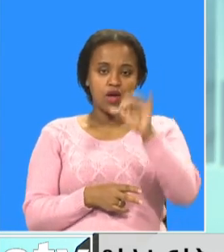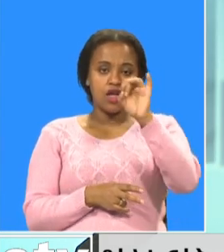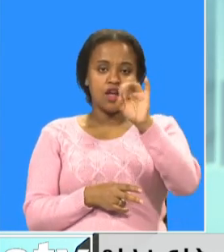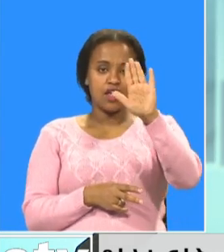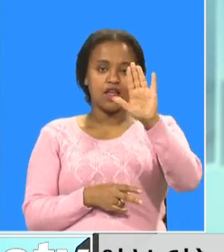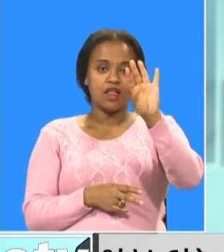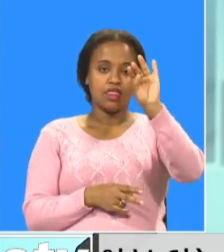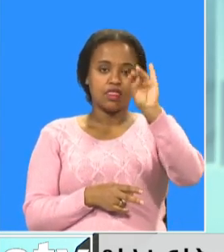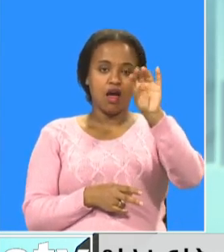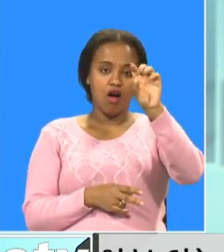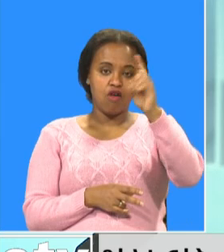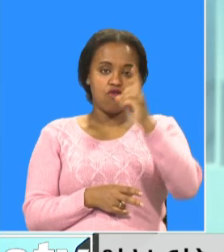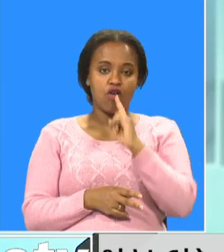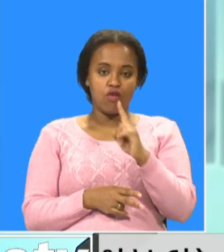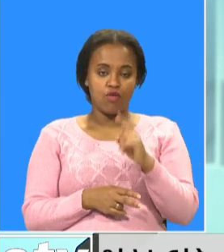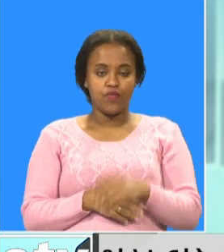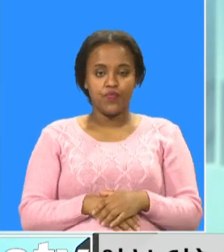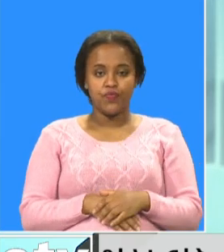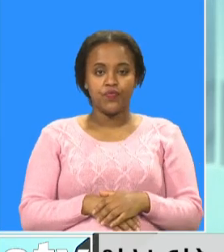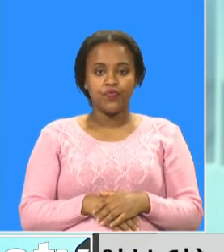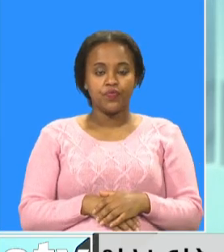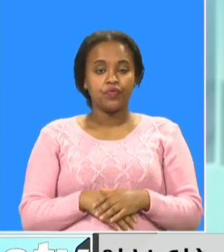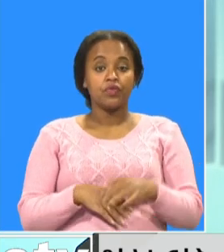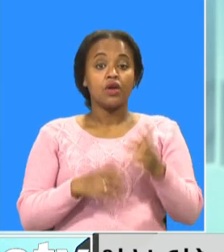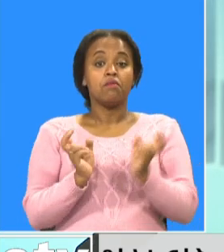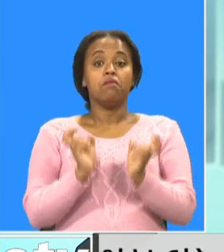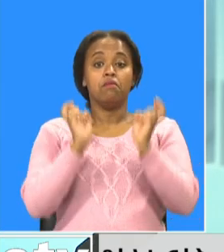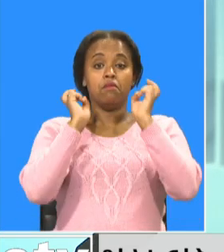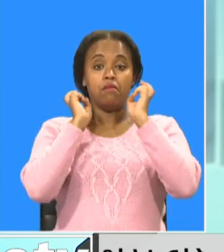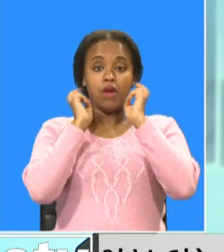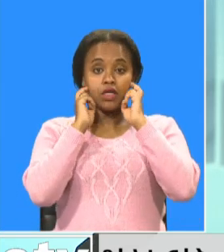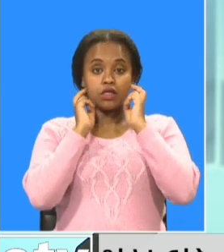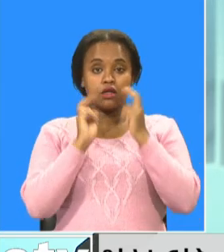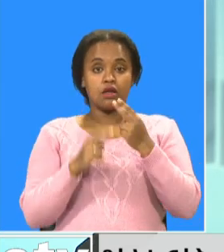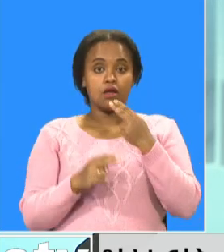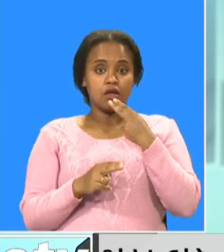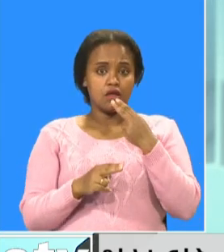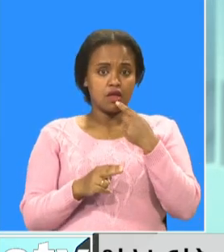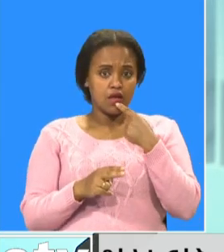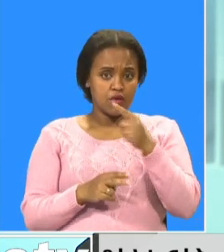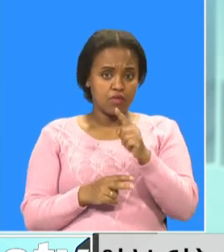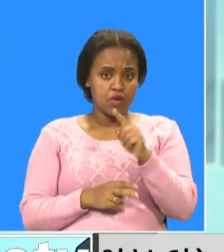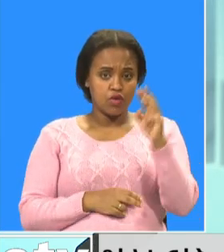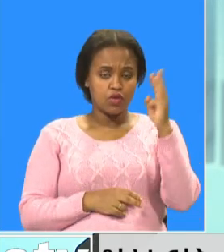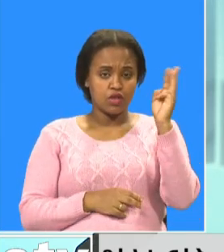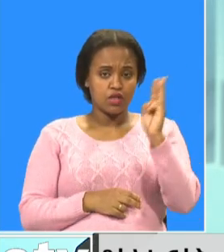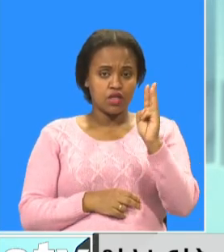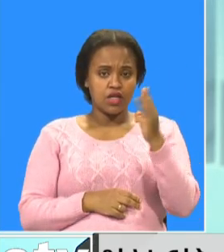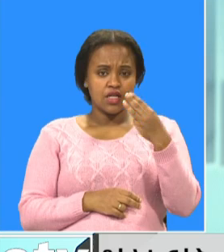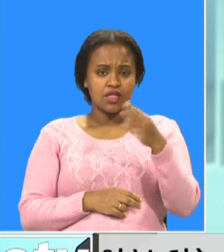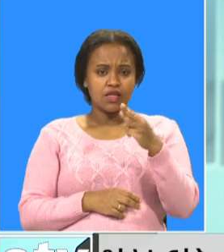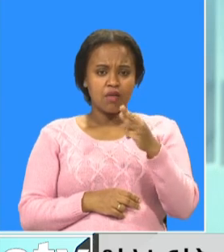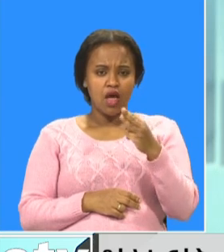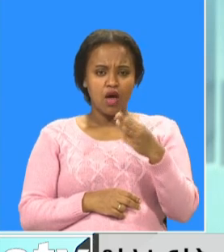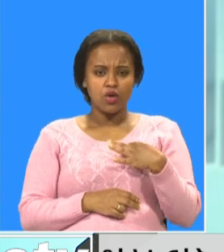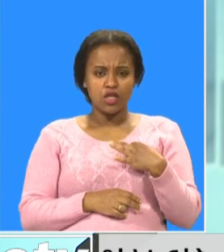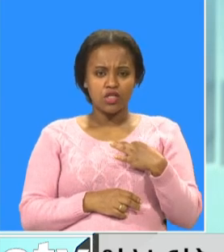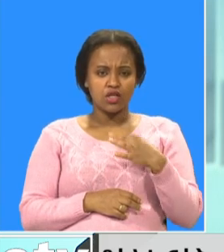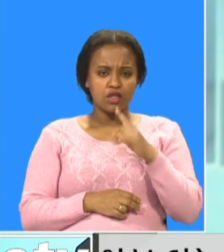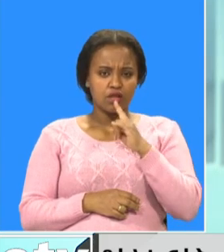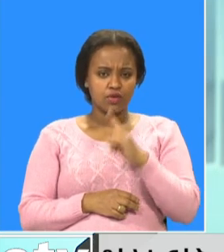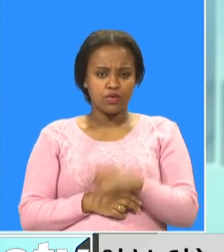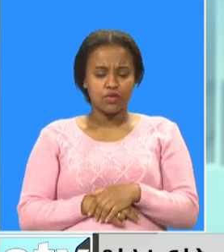ይችላል። አሁን ማስክ የሚባሉት ብዙ ጊዜ ተጠቀሙ የሚባለው ይሄ ሰማያዊ ጨርቅ ነገር ነው።